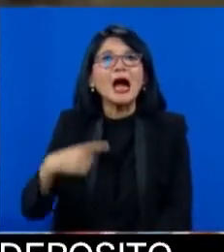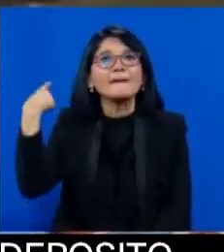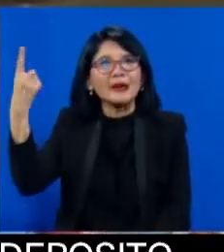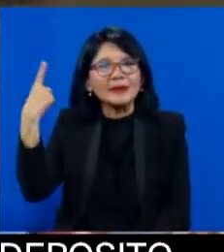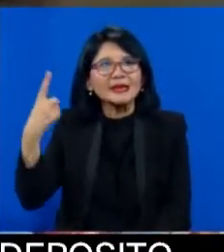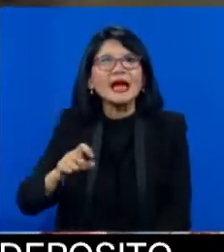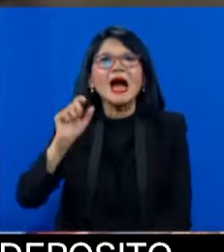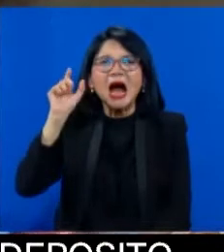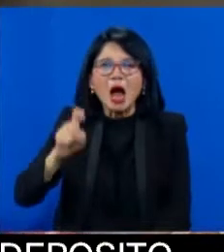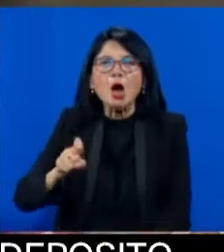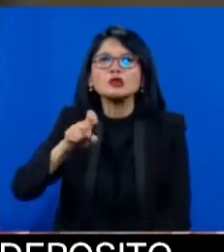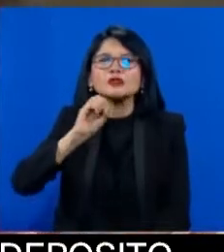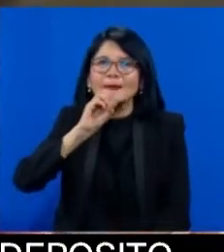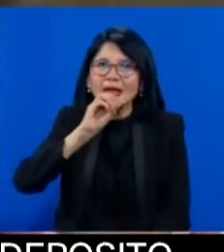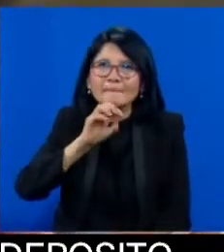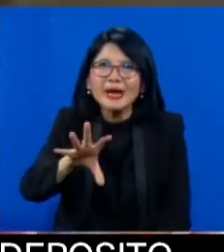perlu menyampaikan